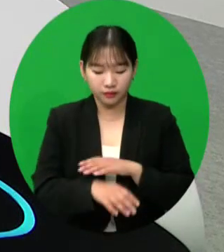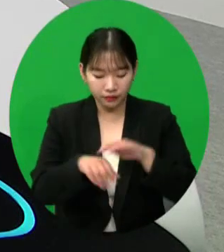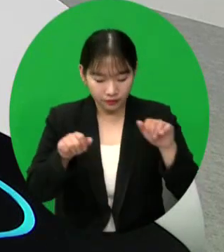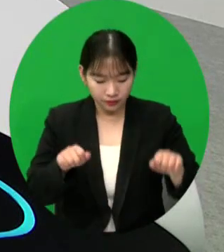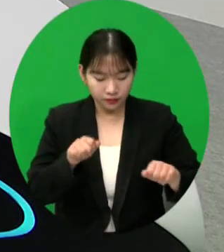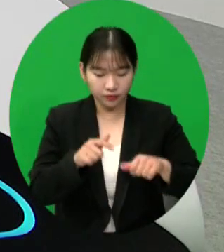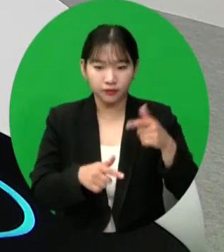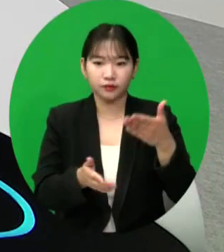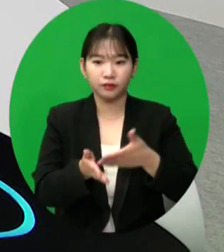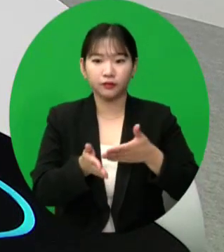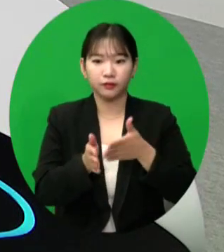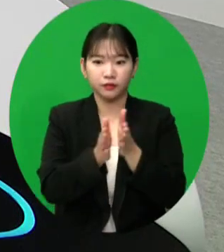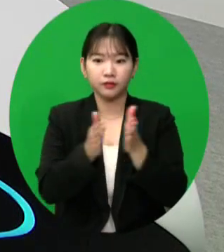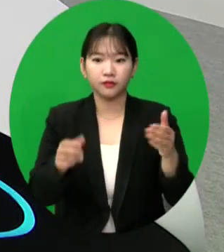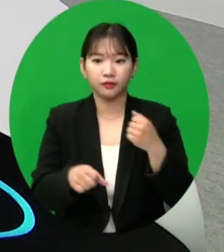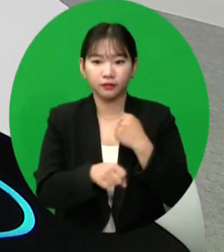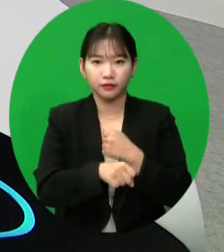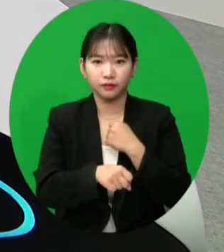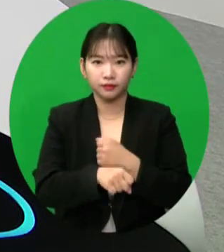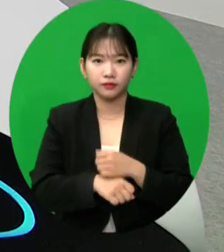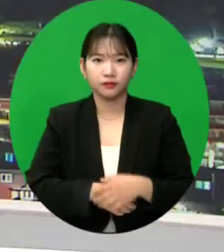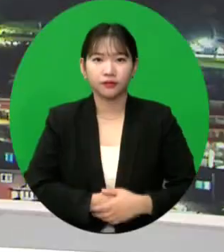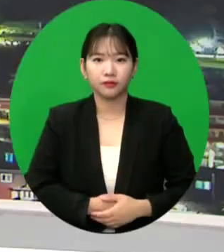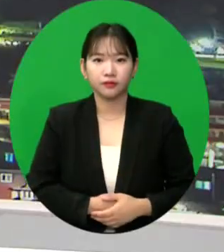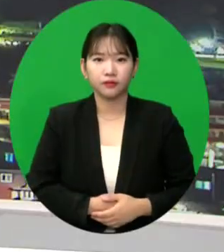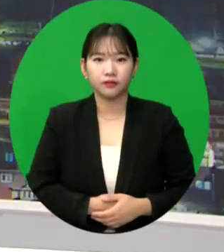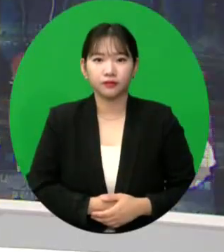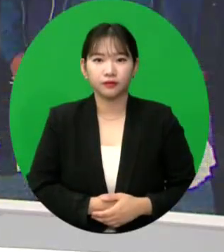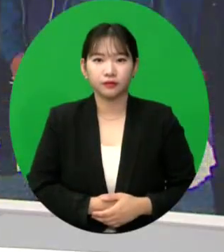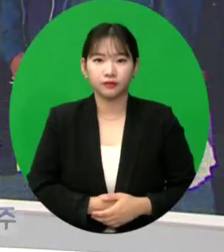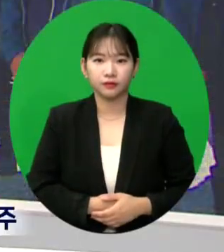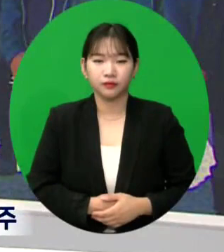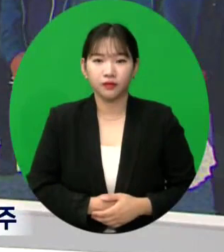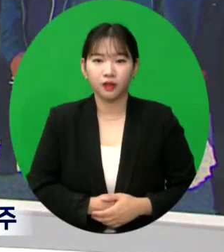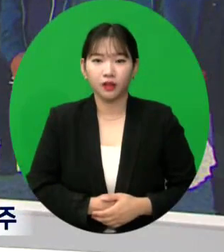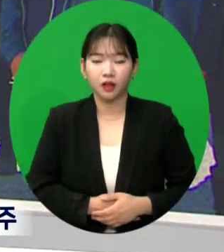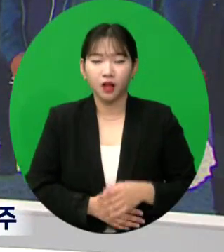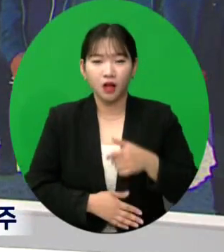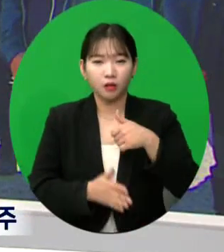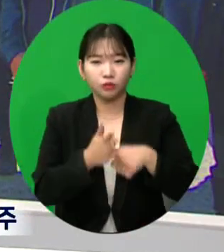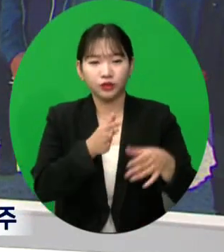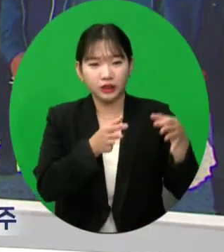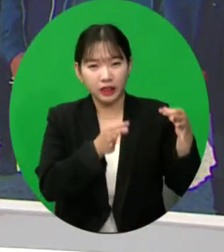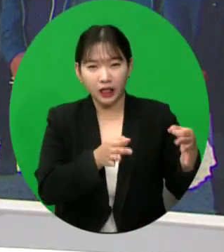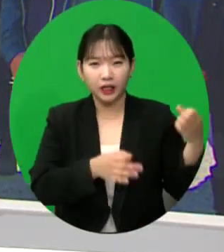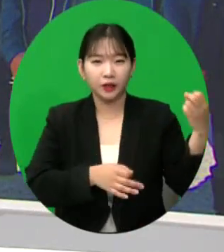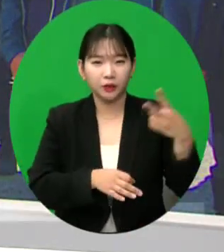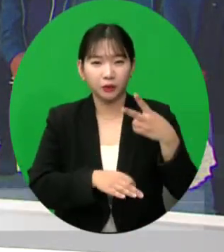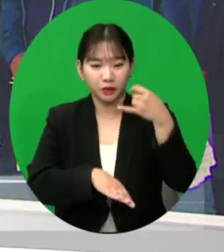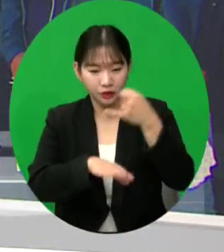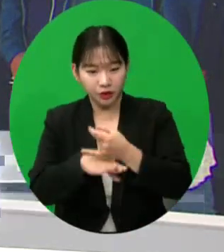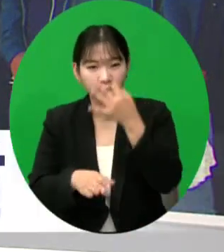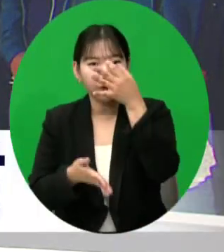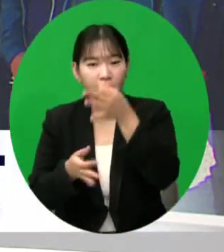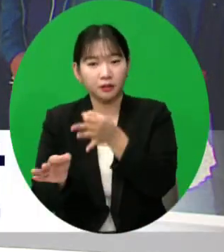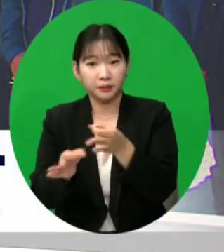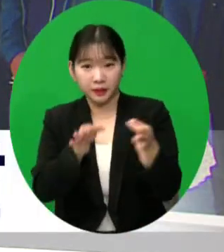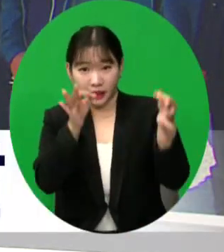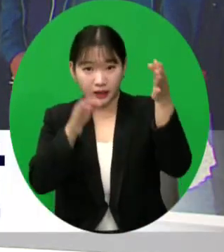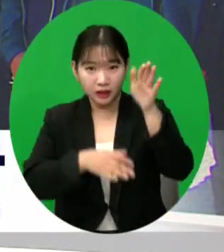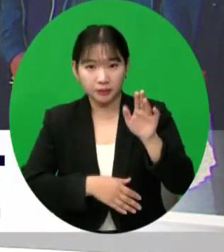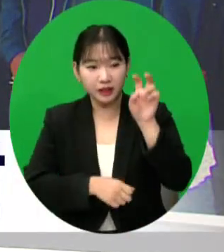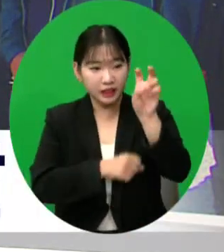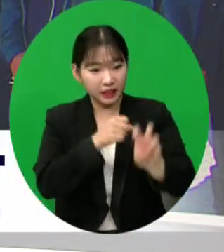시청자 여러분 안녕하십니까? 목포 MBC 뉴스데스크입니다. 물가는 물론 최저임금도 매년 오르고 있지만